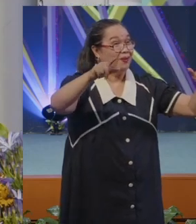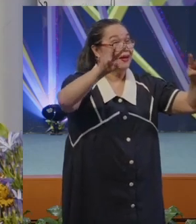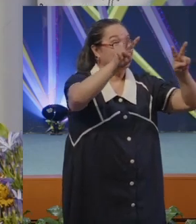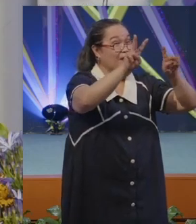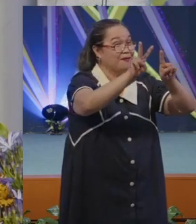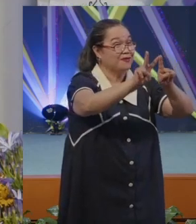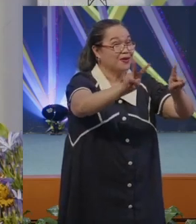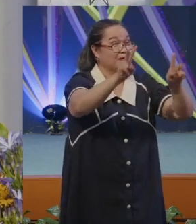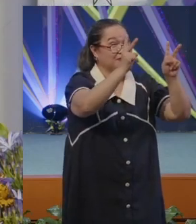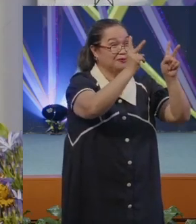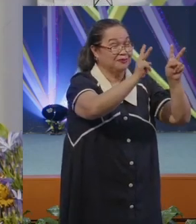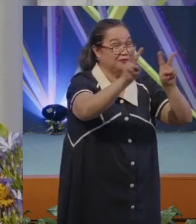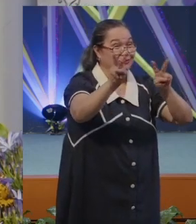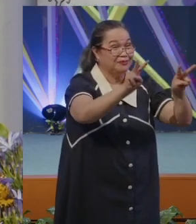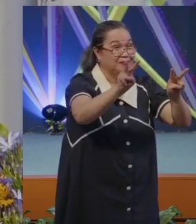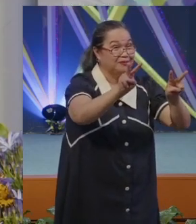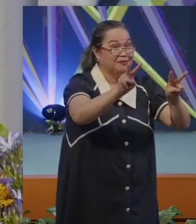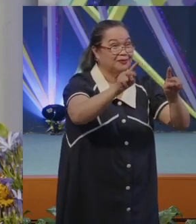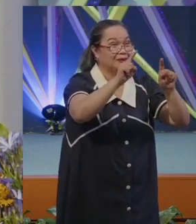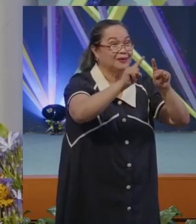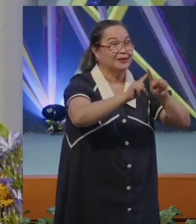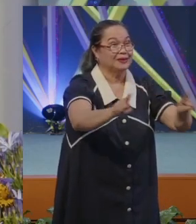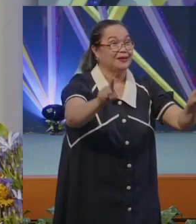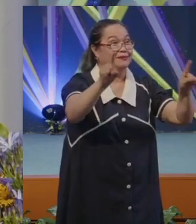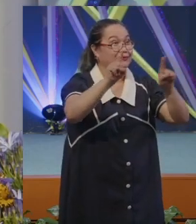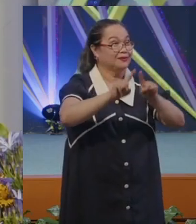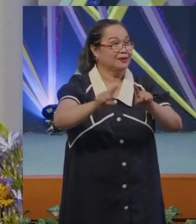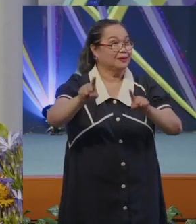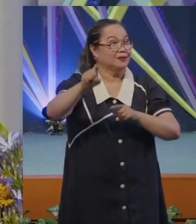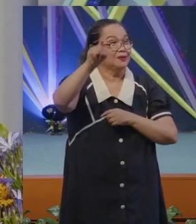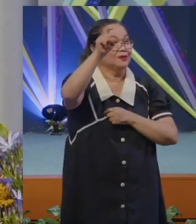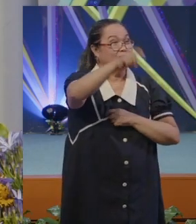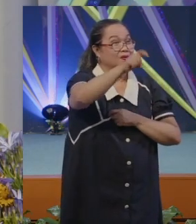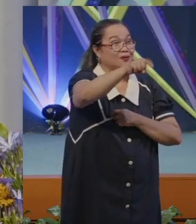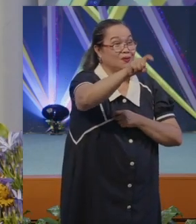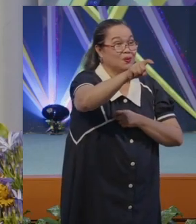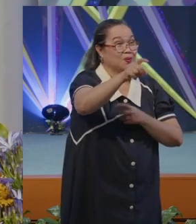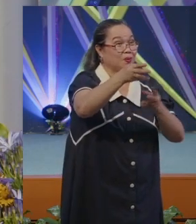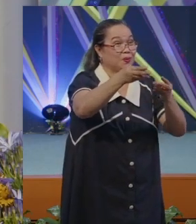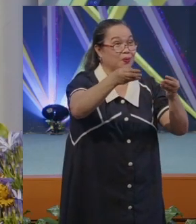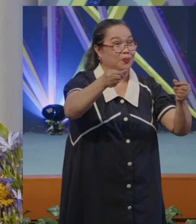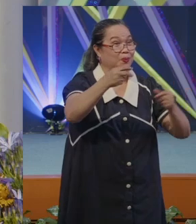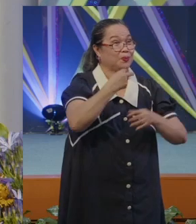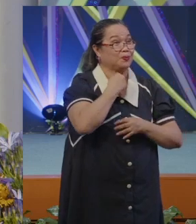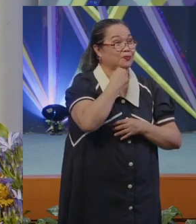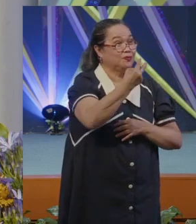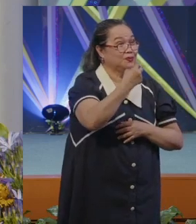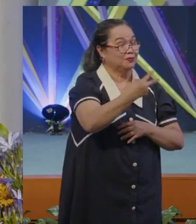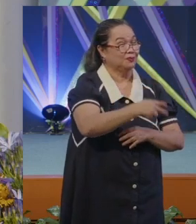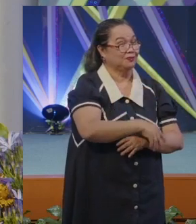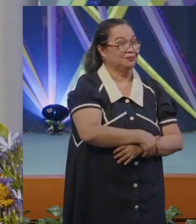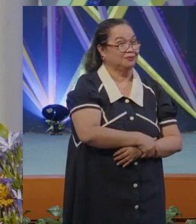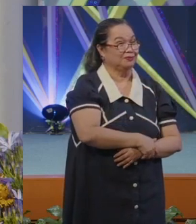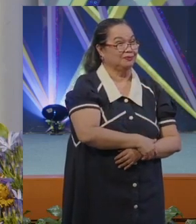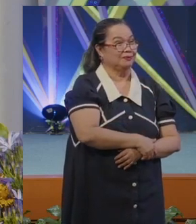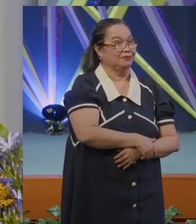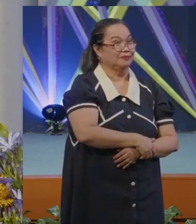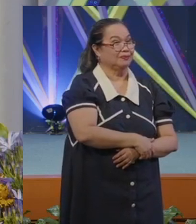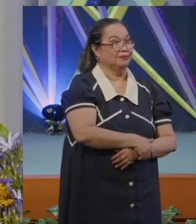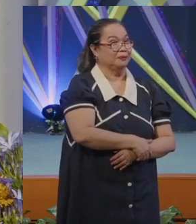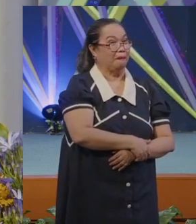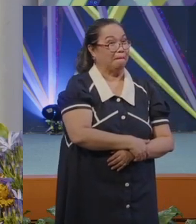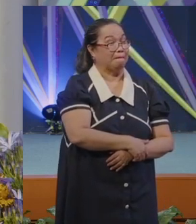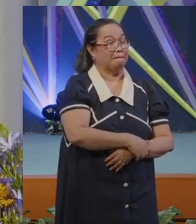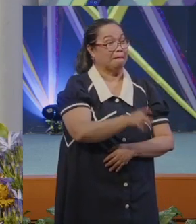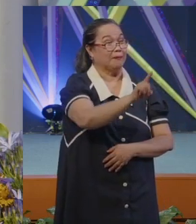structure, iba po. Nasa passive voice siya. Ngayon, kung alam niyo po ang